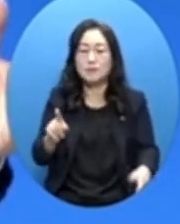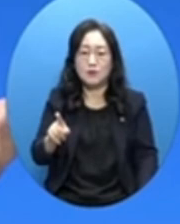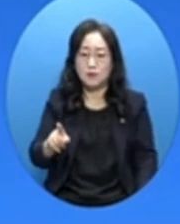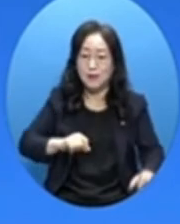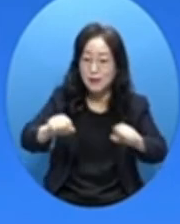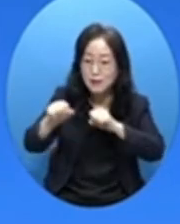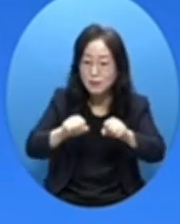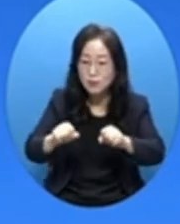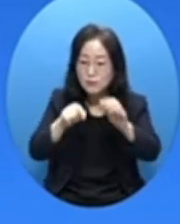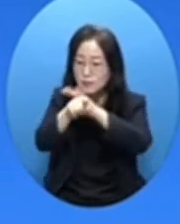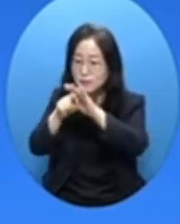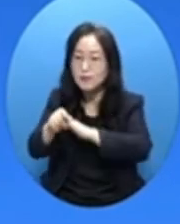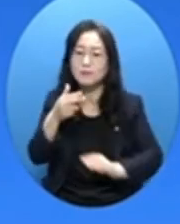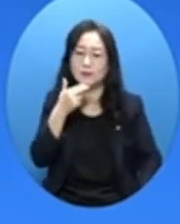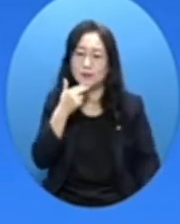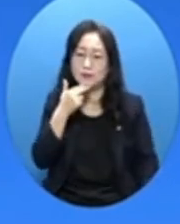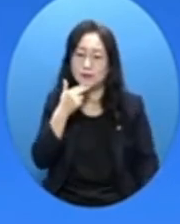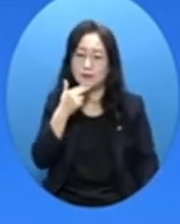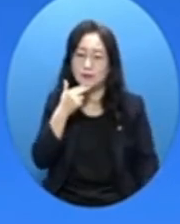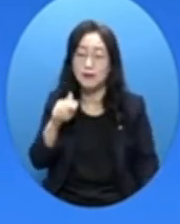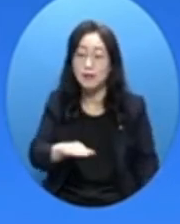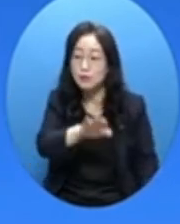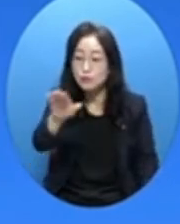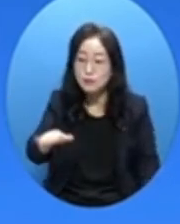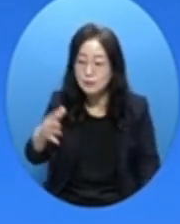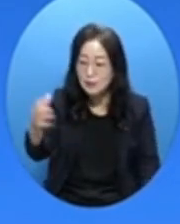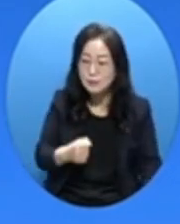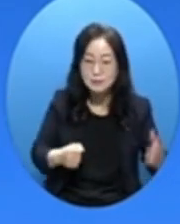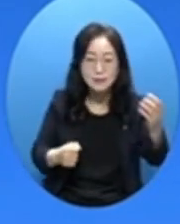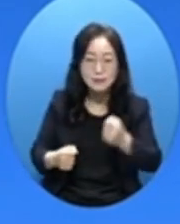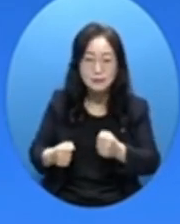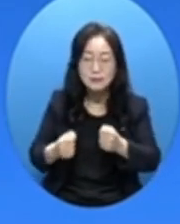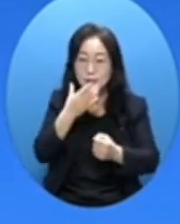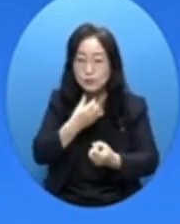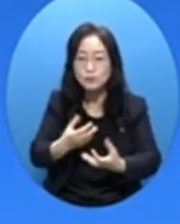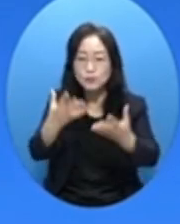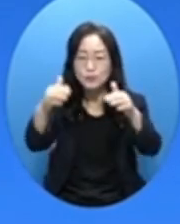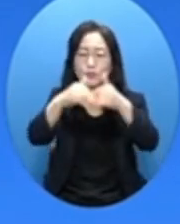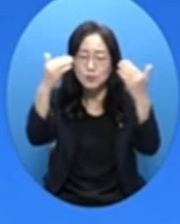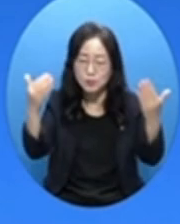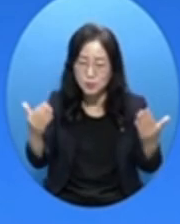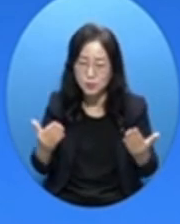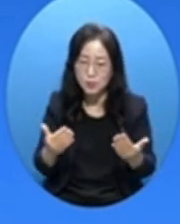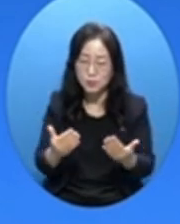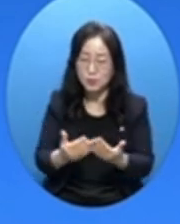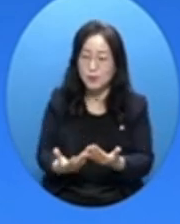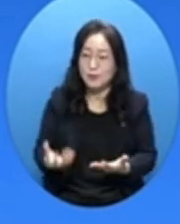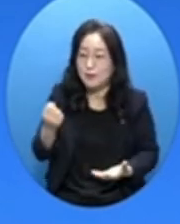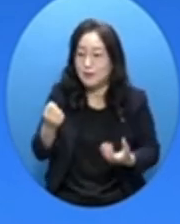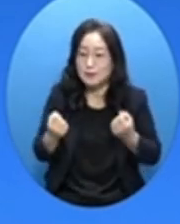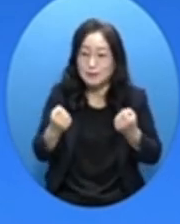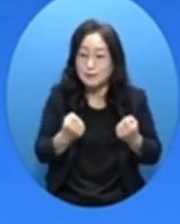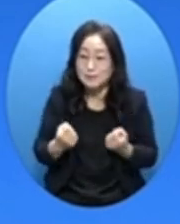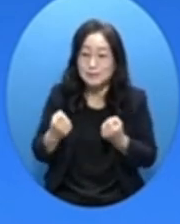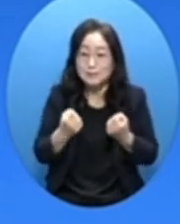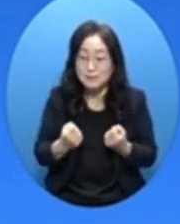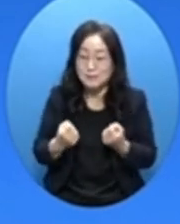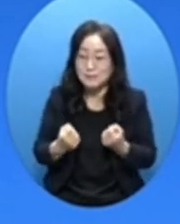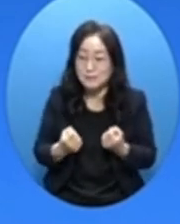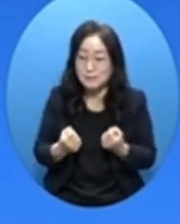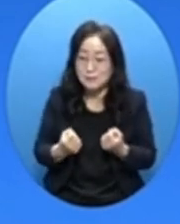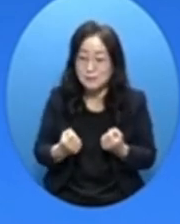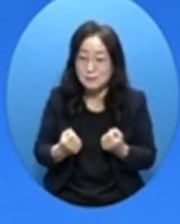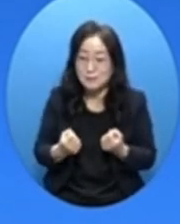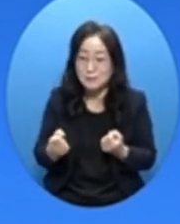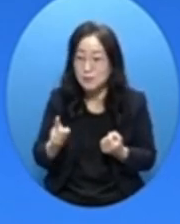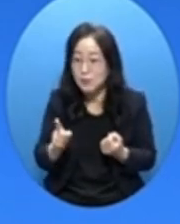옮기지 않았습니다. 우리가 누린 축복의 그 모든 것을 누리기만 바빴지 나누는 데는